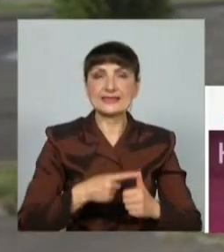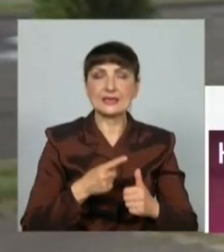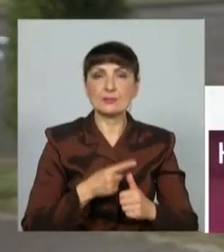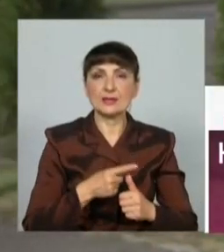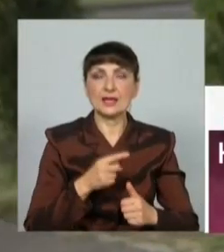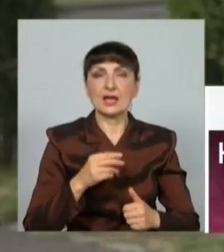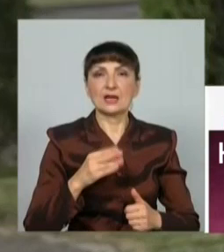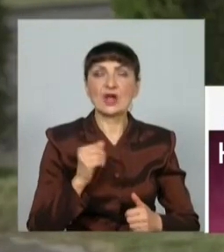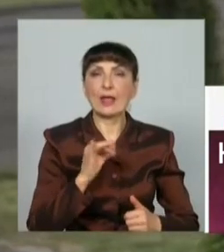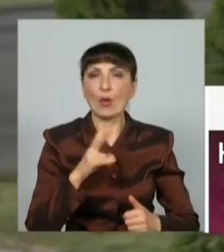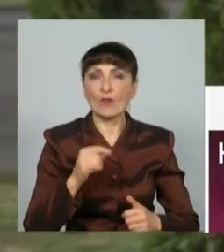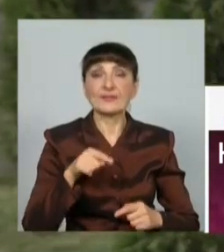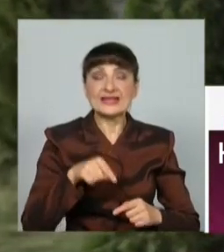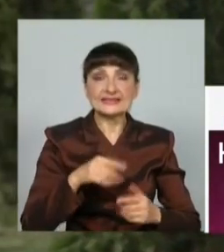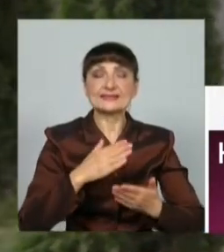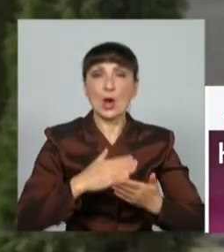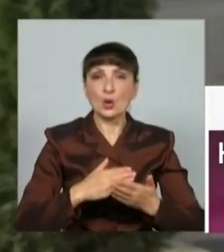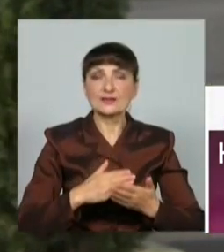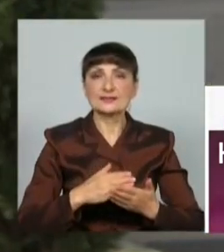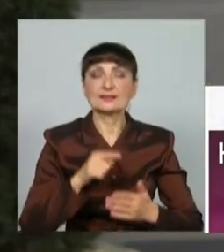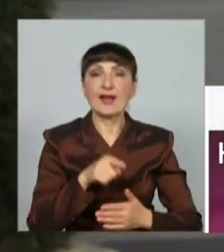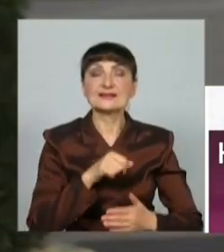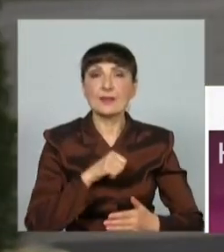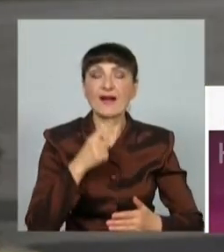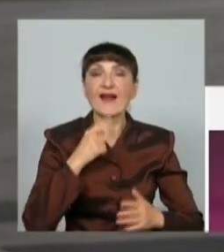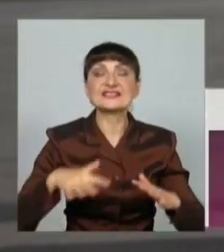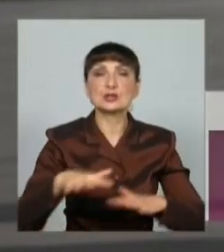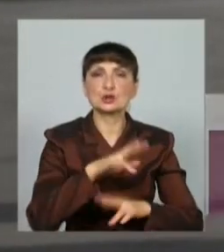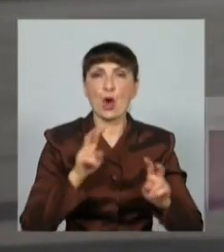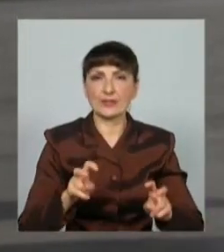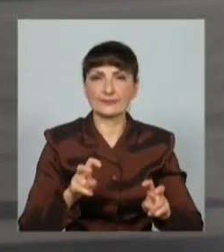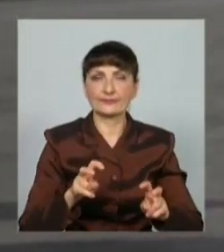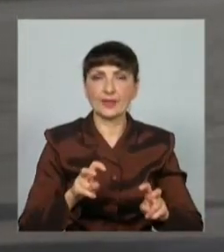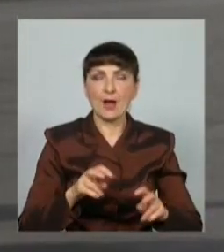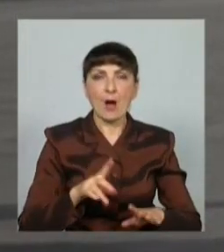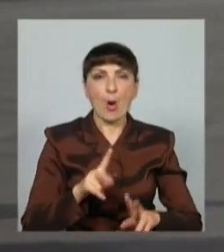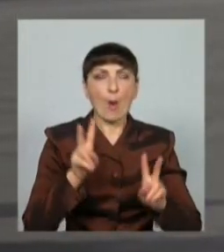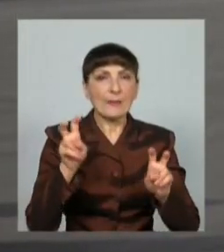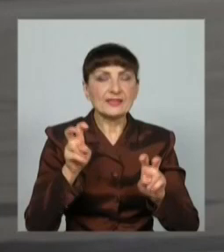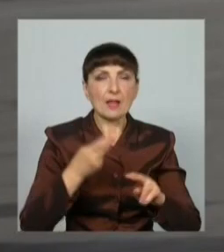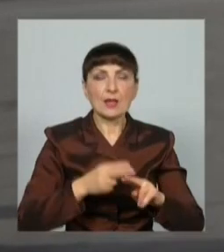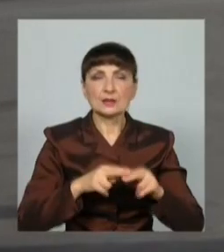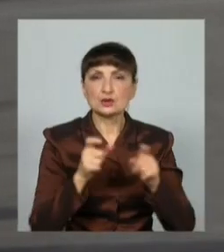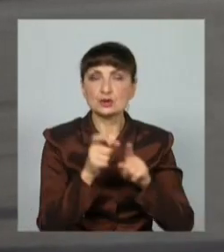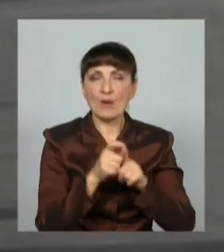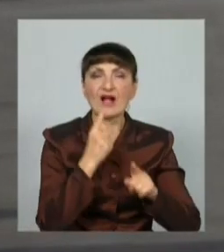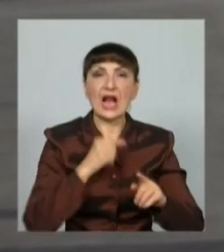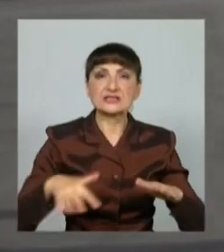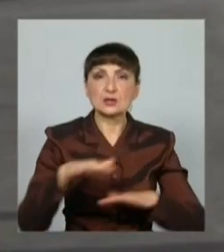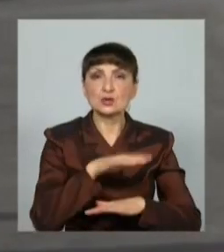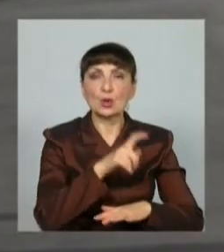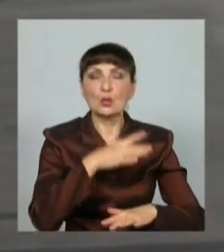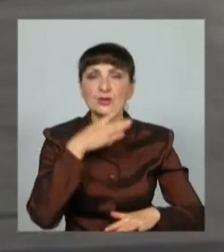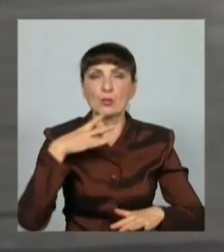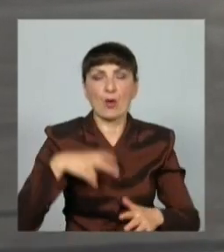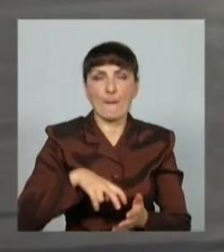Изатимы Жекеновой. Именно здесь находится та самая красная зона. При одном только упоминании этого словосочетания у большинства людей